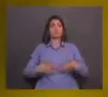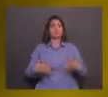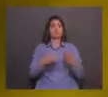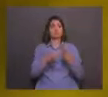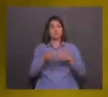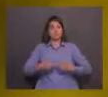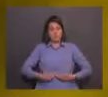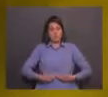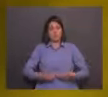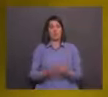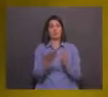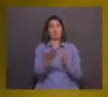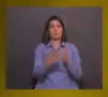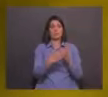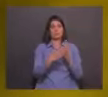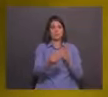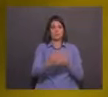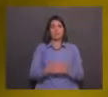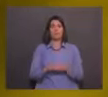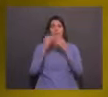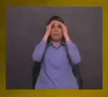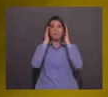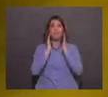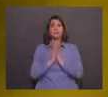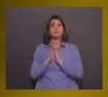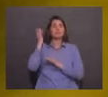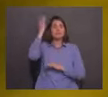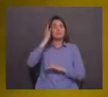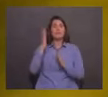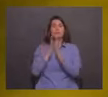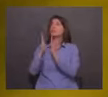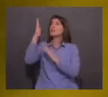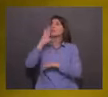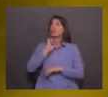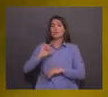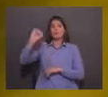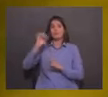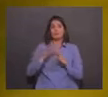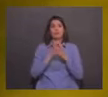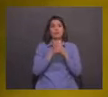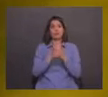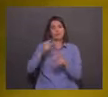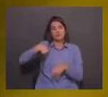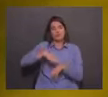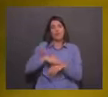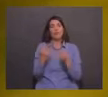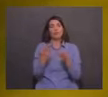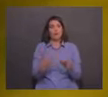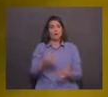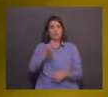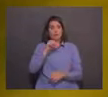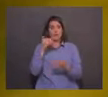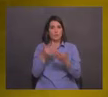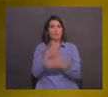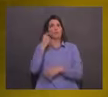del tuo seno, Gesù. Santa Maria, Mãe di Dio, rogai per noi peccatori, agora e na hora